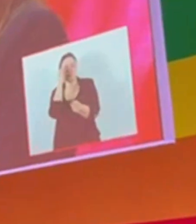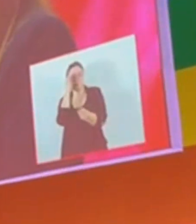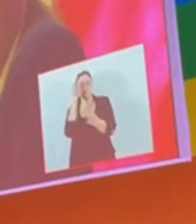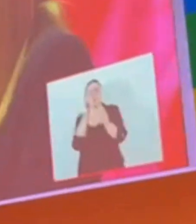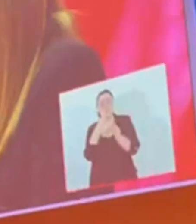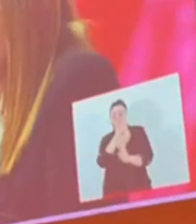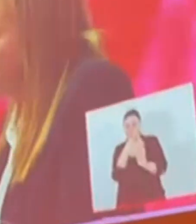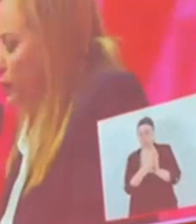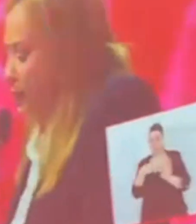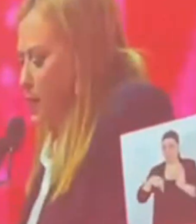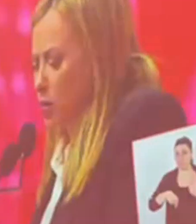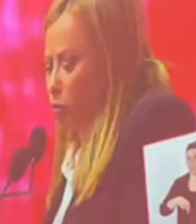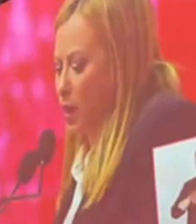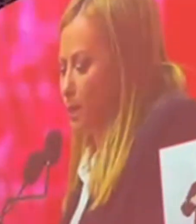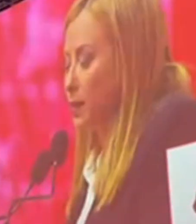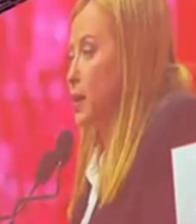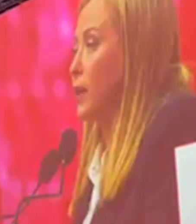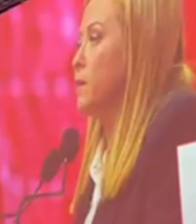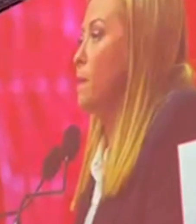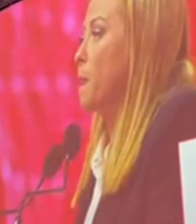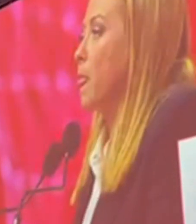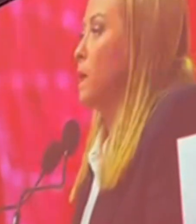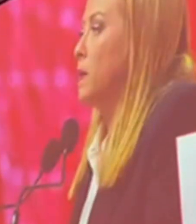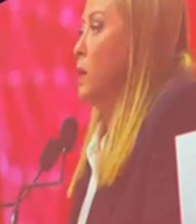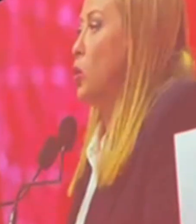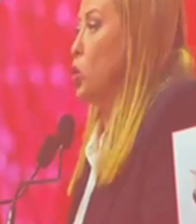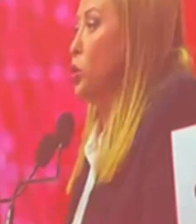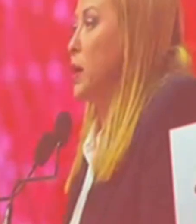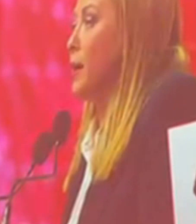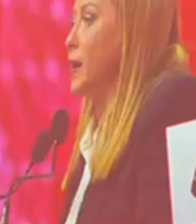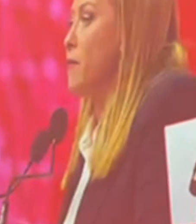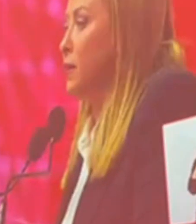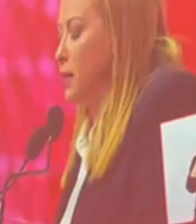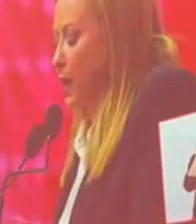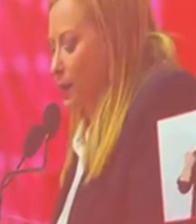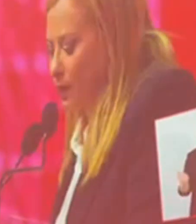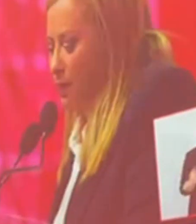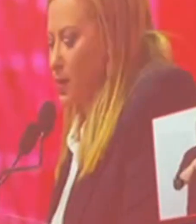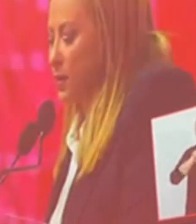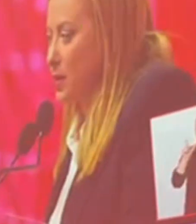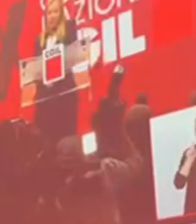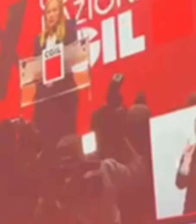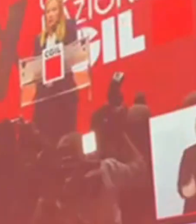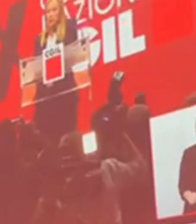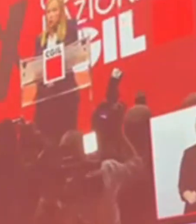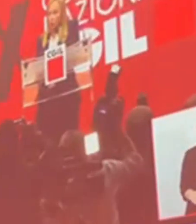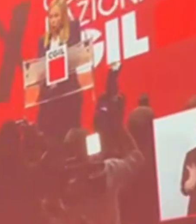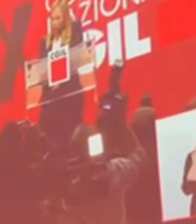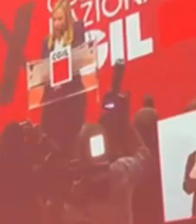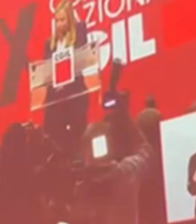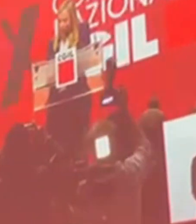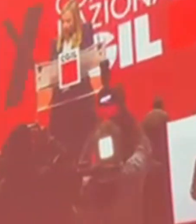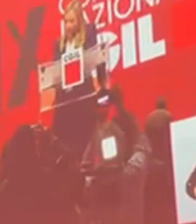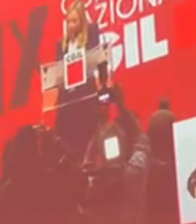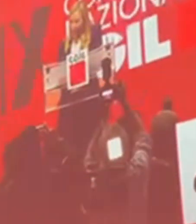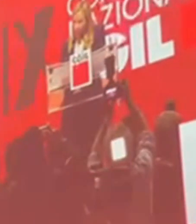d'Italia, il giorno della Costituzione, dell'inno, della bandiera, io voglio dire, rivendicate senza